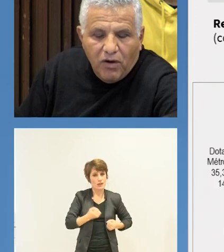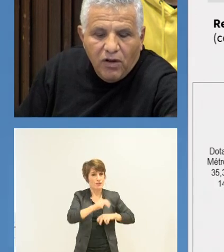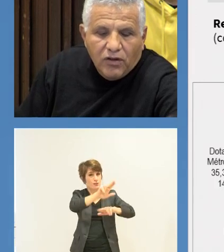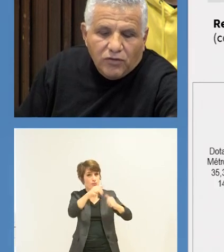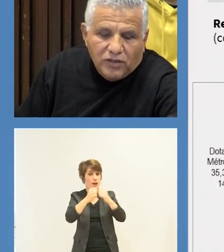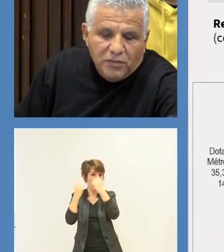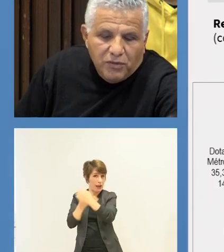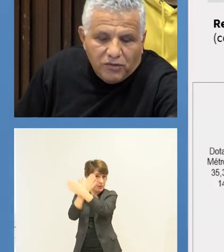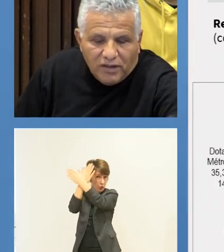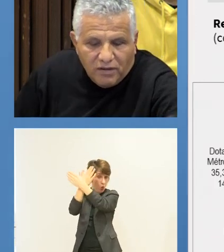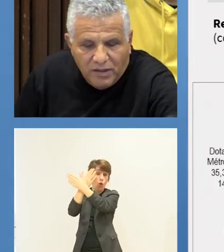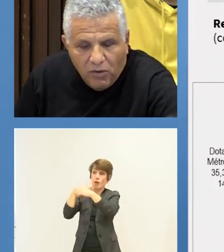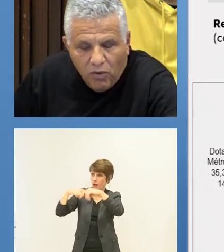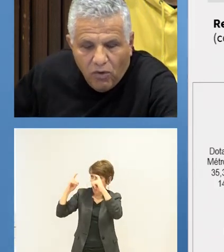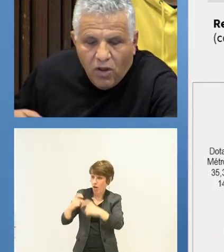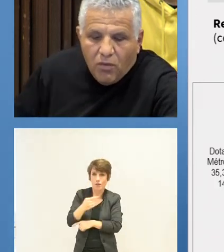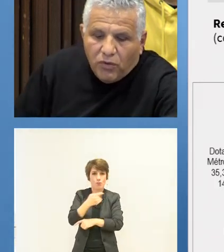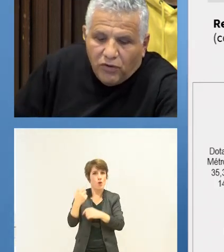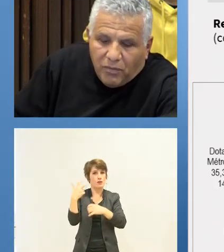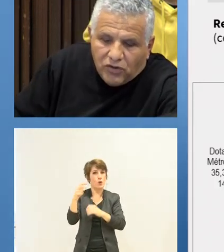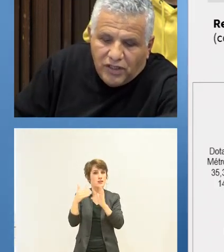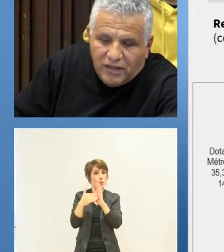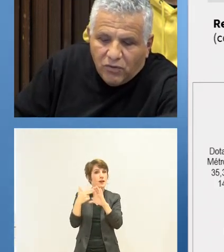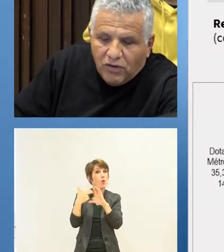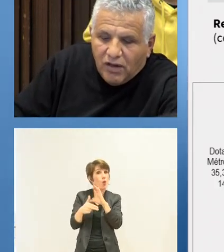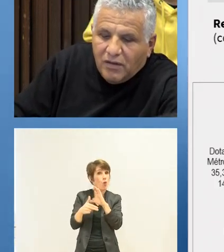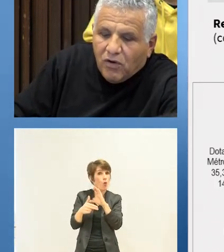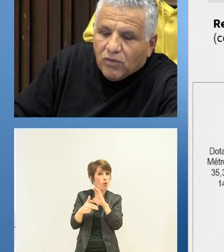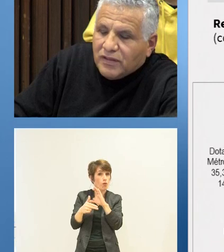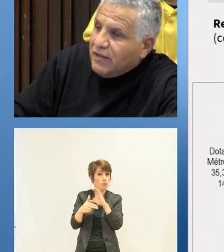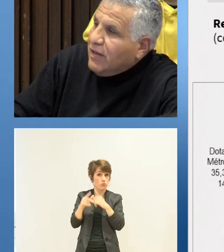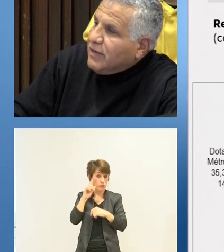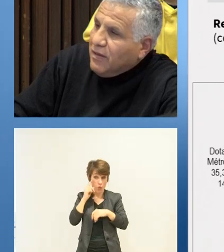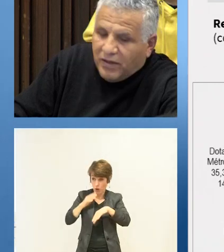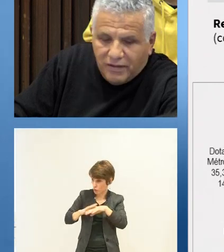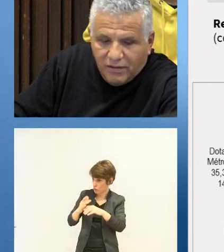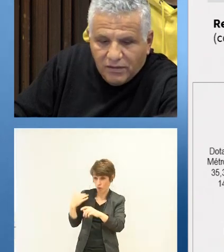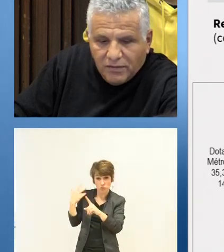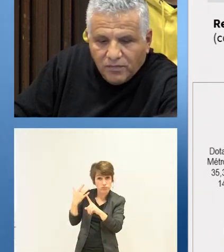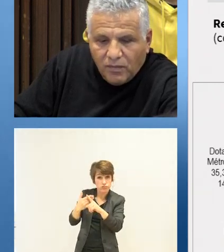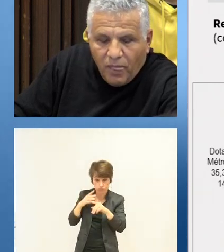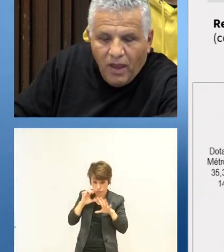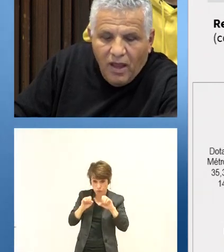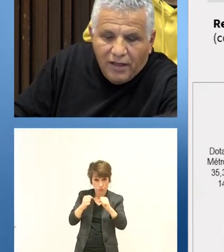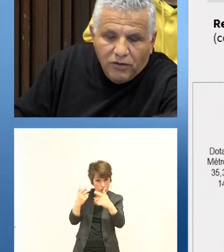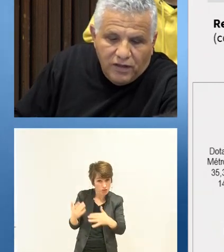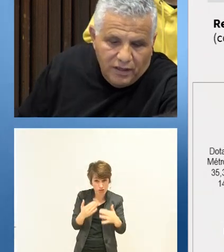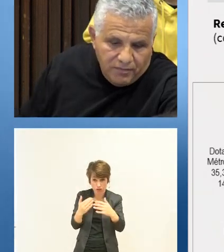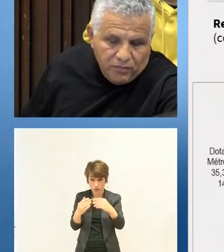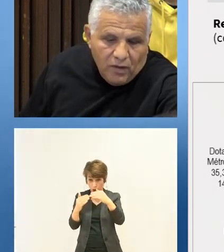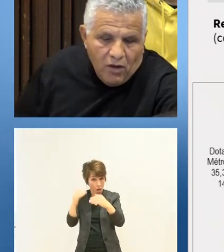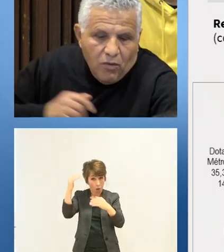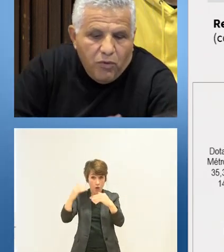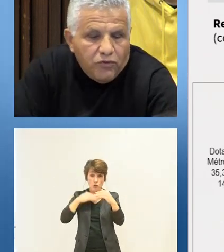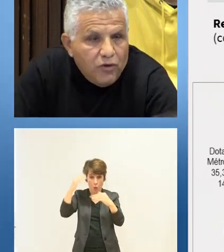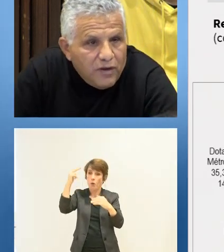métropole sont diminuées de 300000 euros pour se rapprocher des montants réellement constatés les années précédentes à noter